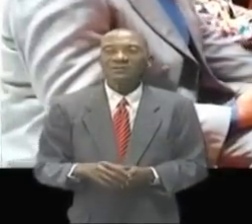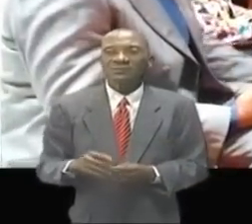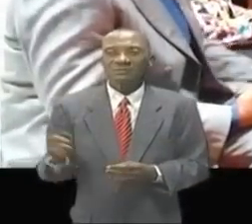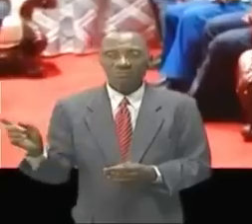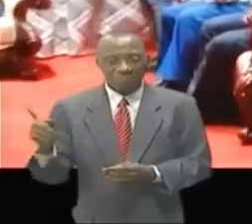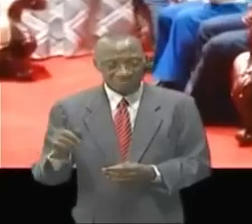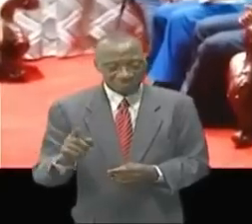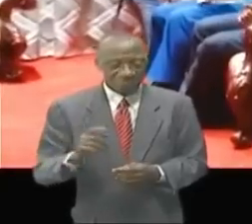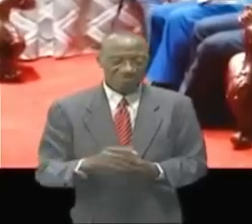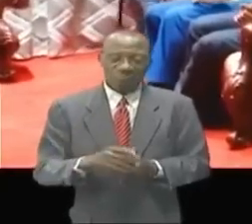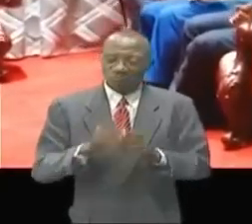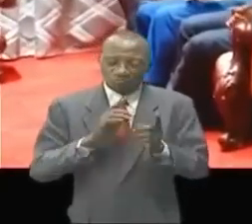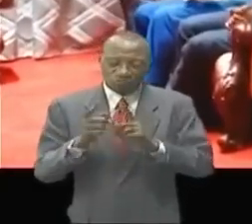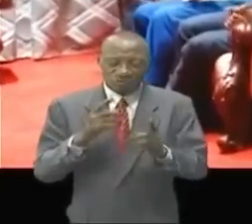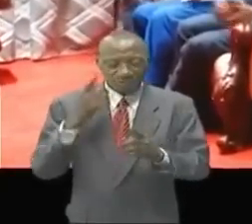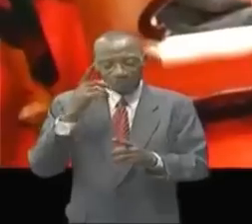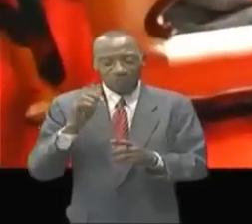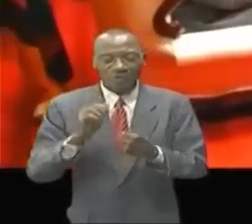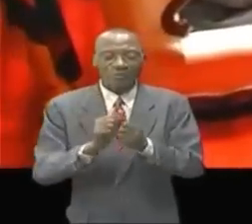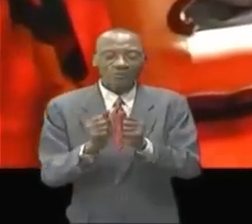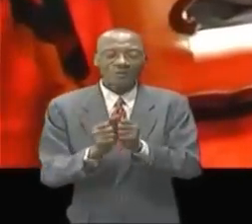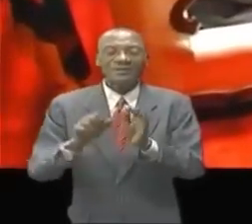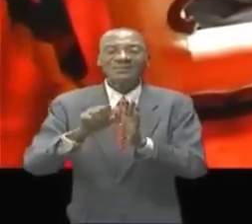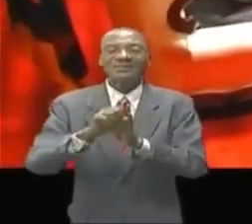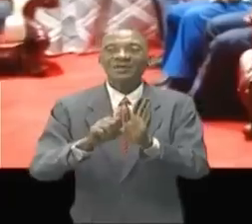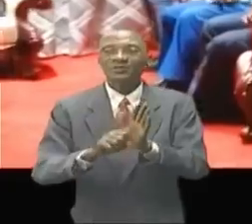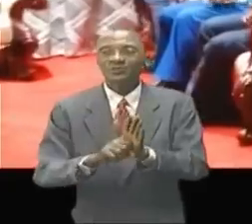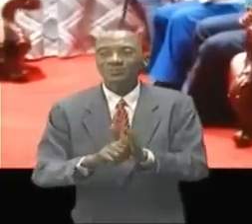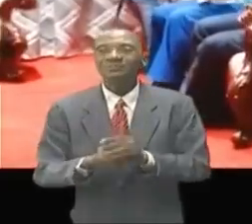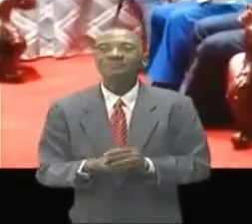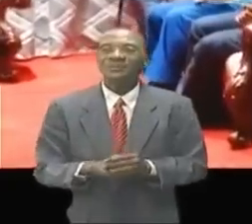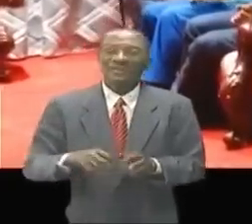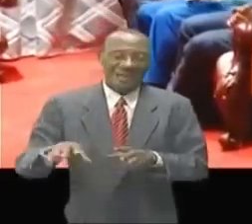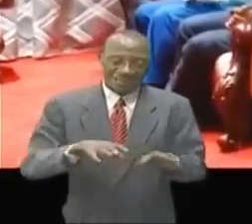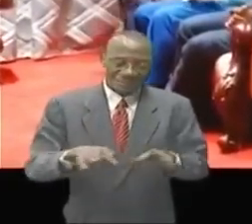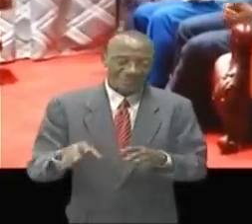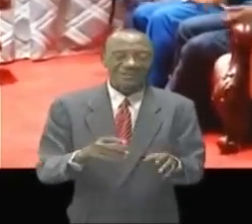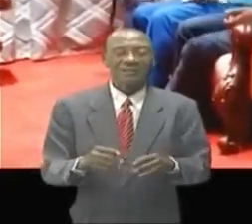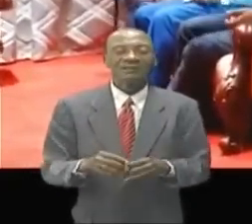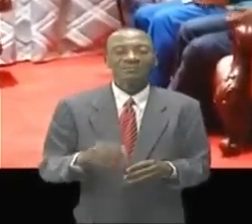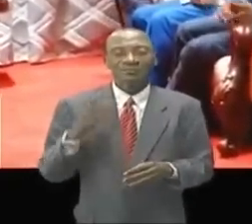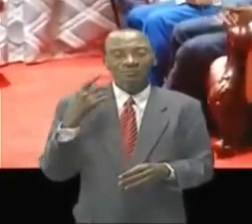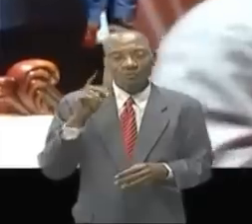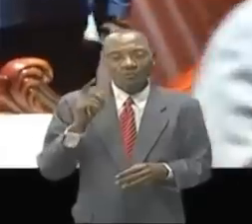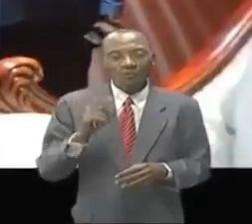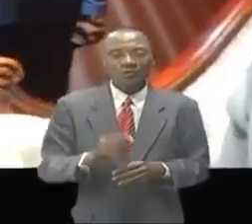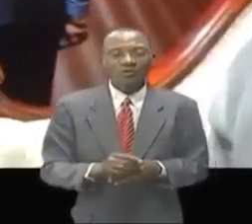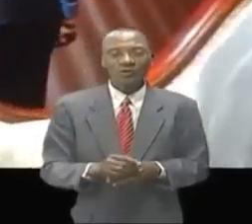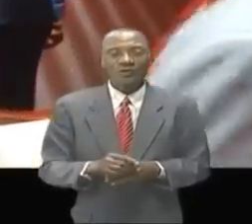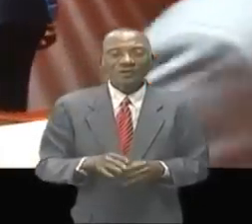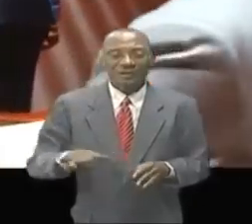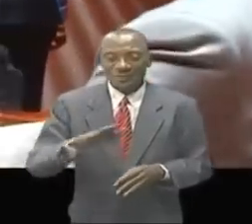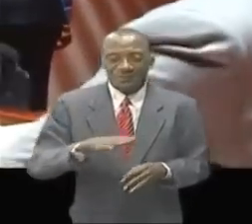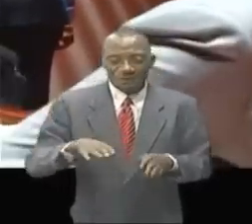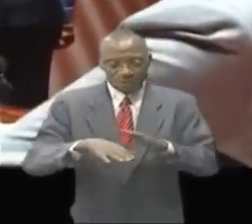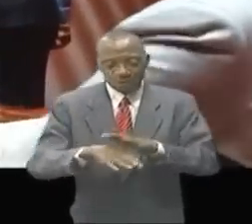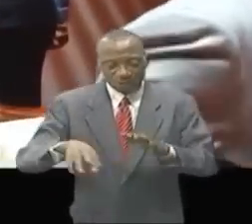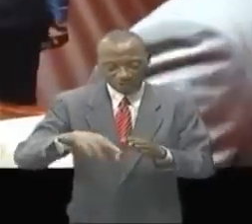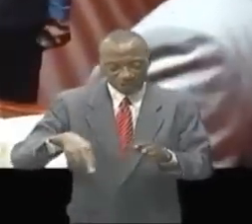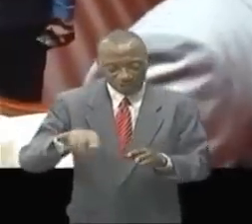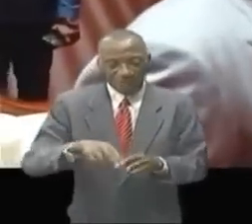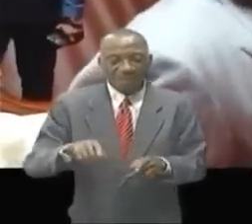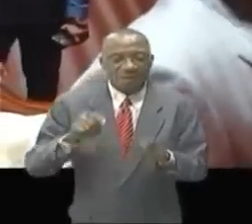réunion statutaire, faire un rapport succinct des activités de la communauté sous-régionale dont il est le président en exercice. Nous